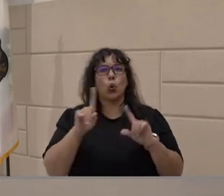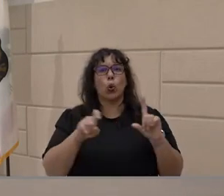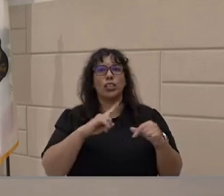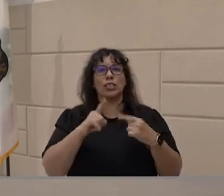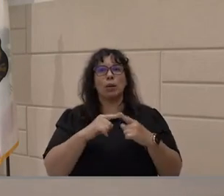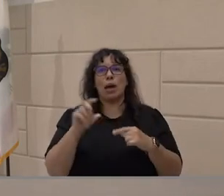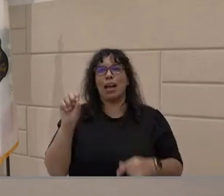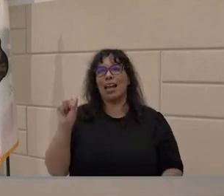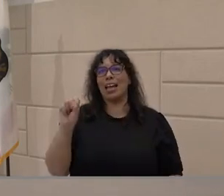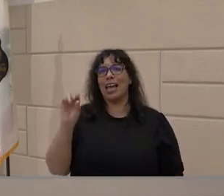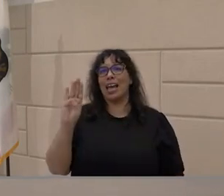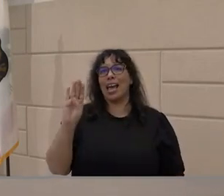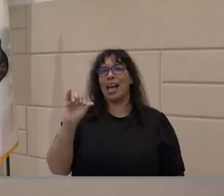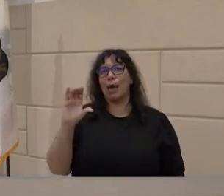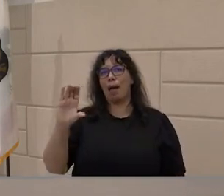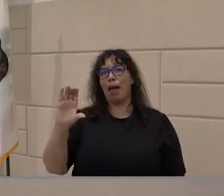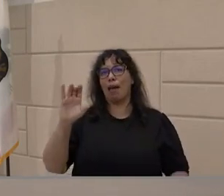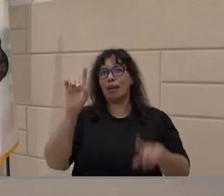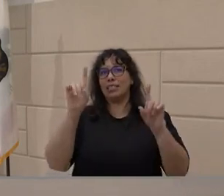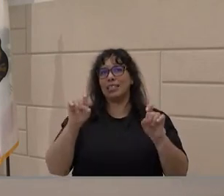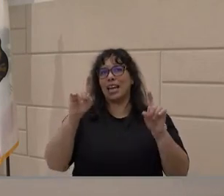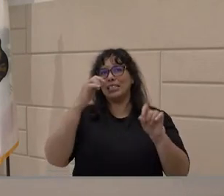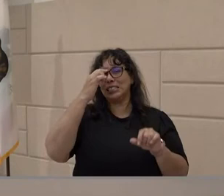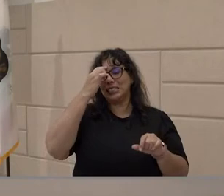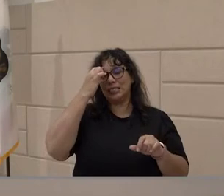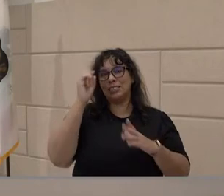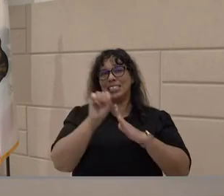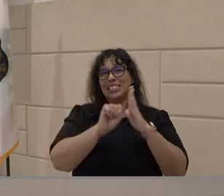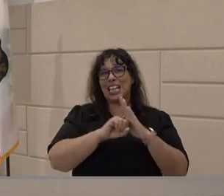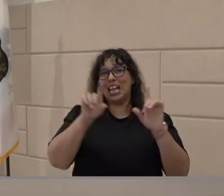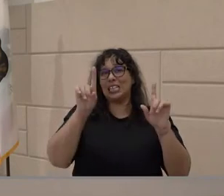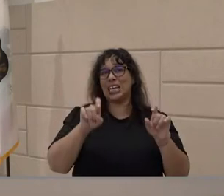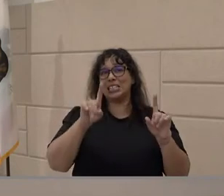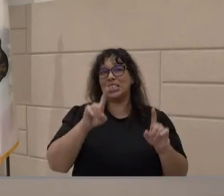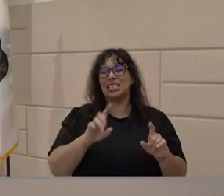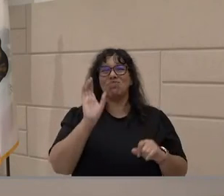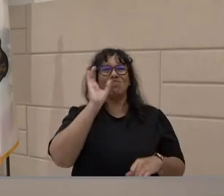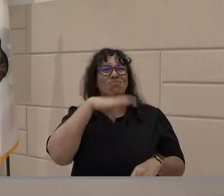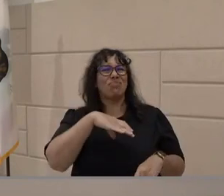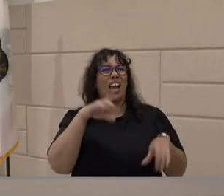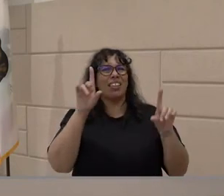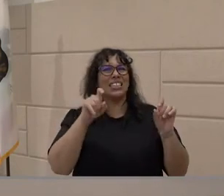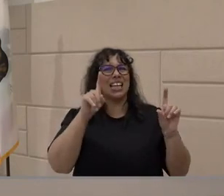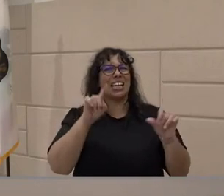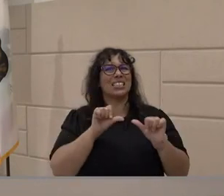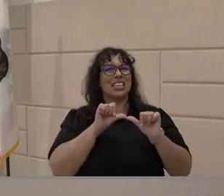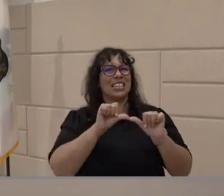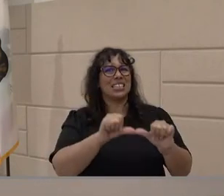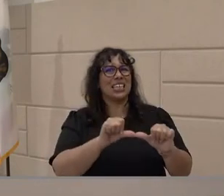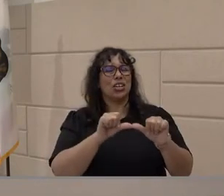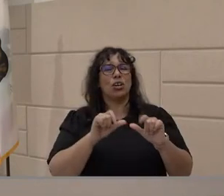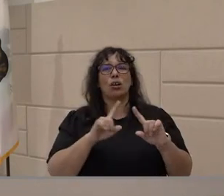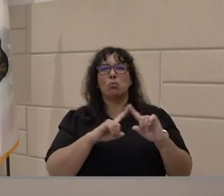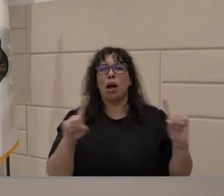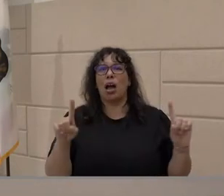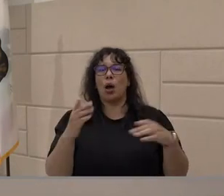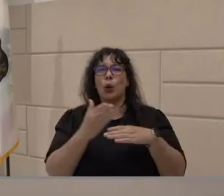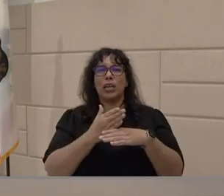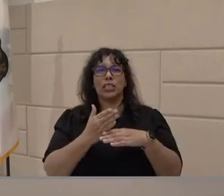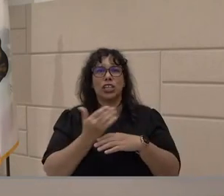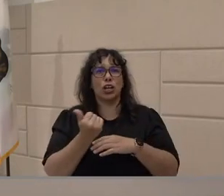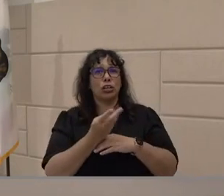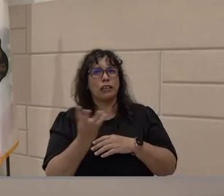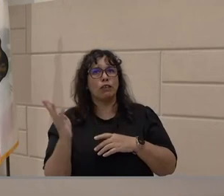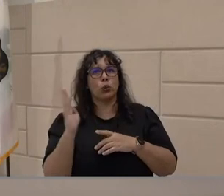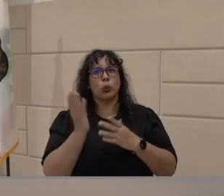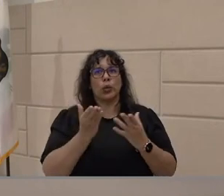ยังมีสำนัวเลือกสู่อัมพีเอสแบกการประลองเอสแบกยังมีฮัตโดยจีจำไล่ได้ขนมเครียดโ